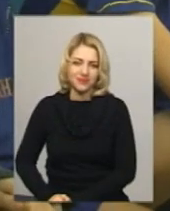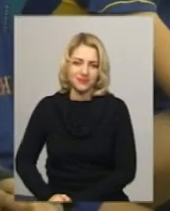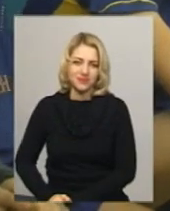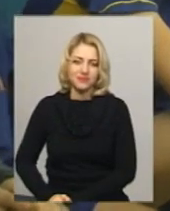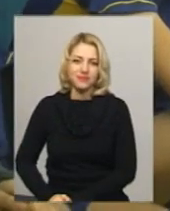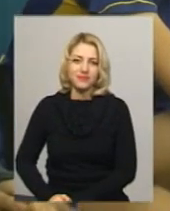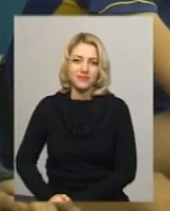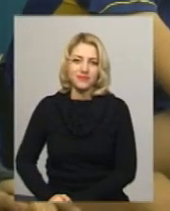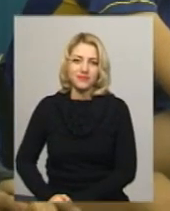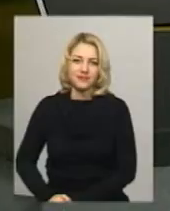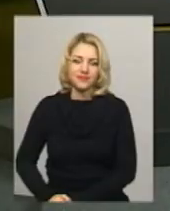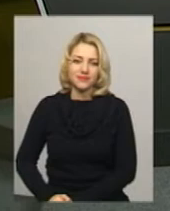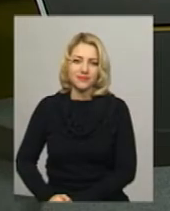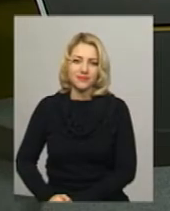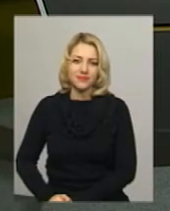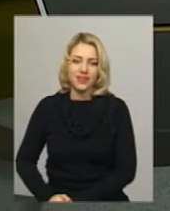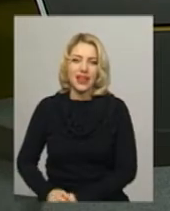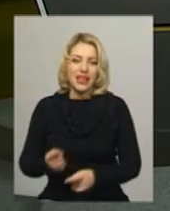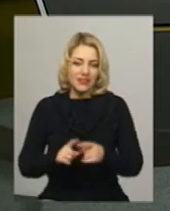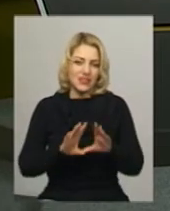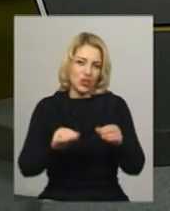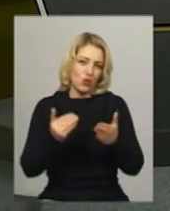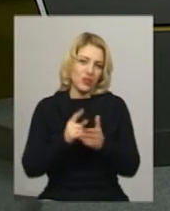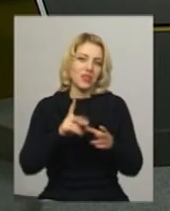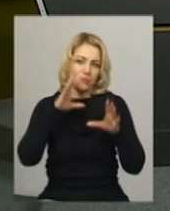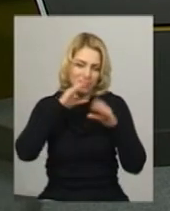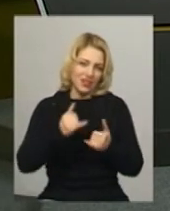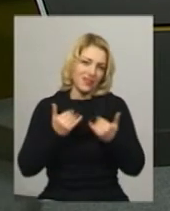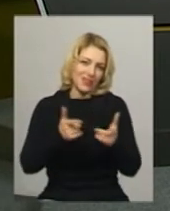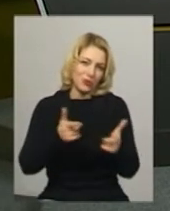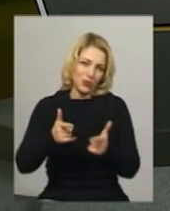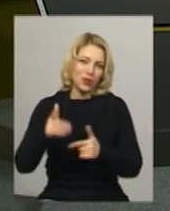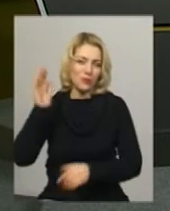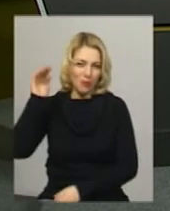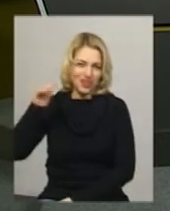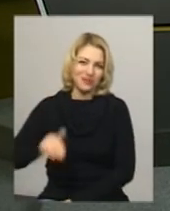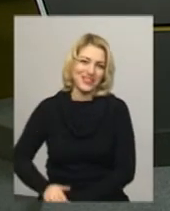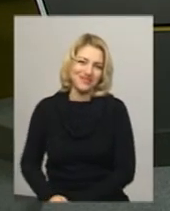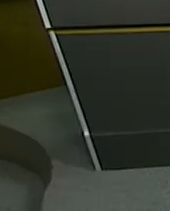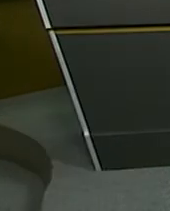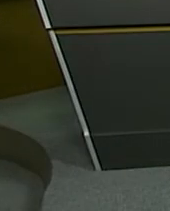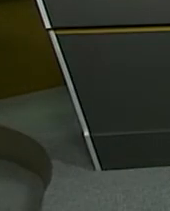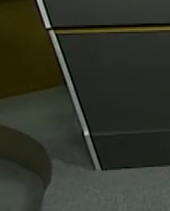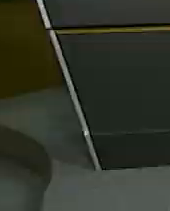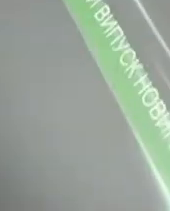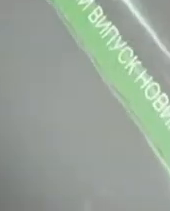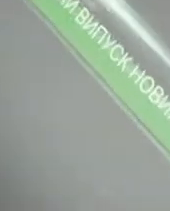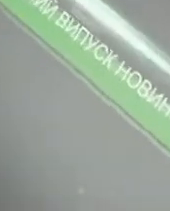новини «Поділля-центр». Наразі це усі новини, які ми встигли для вас підготувати. Побачимось у наступних випусках.